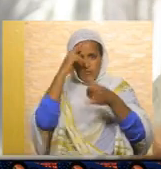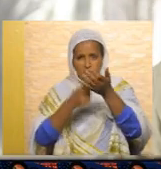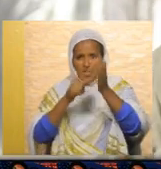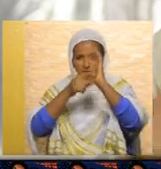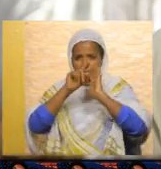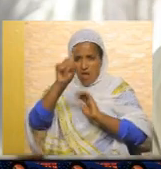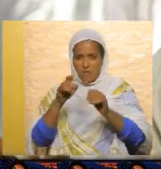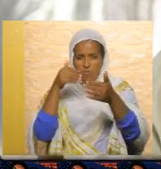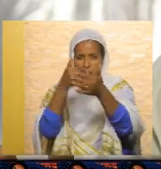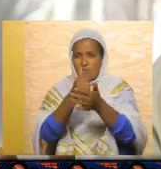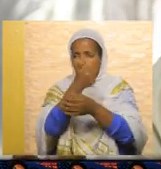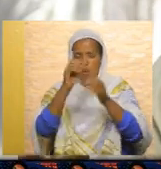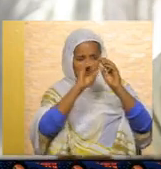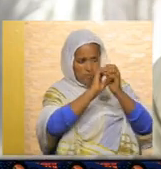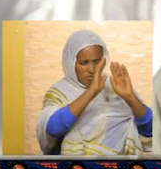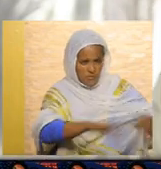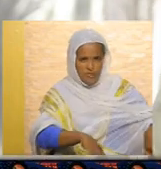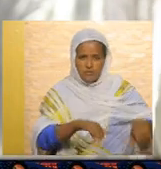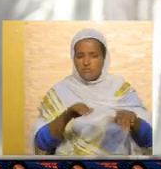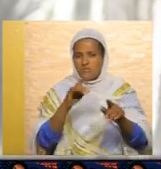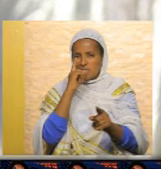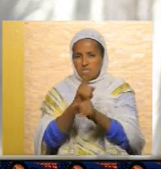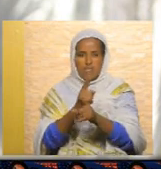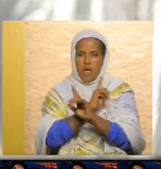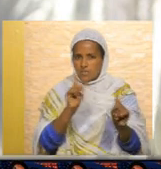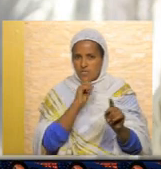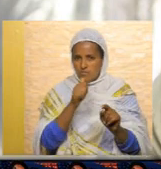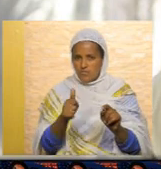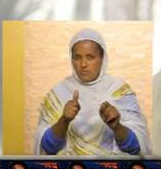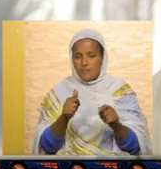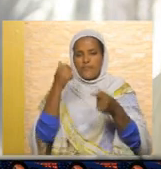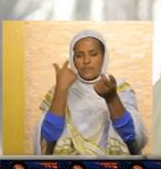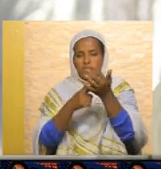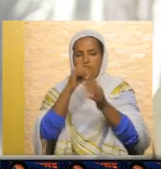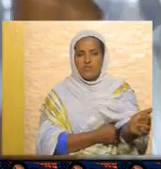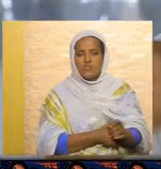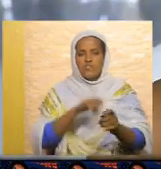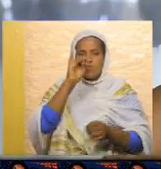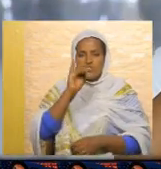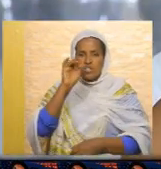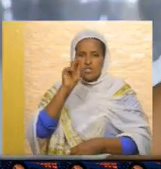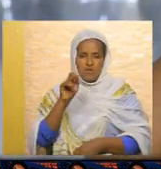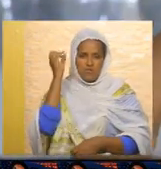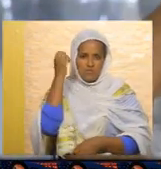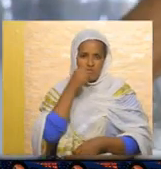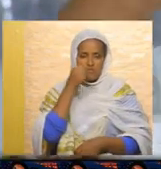ስለሚፈልጉ የፍቅር መገለጫ ስላረጉት ብሎ ጥያቄ ማቅረብና ሌላውን መደምሰስ ትክክል አይመስለኝም። እኛ